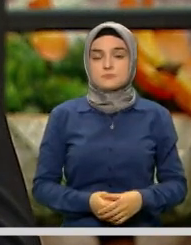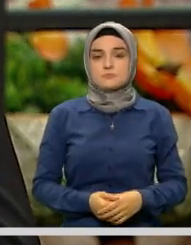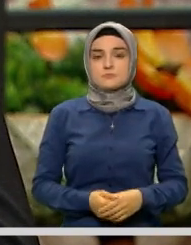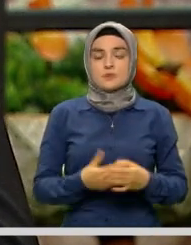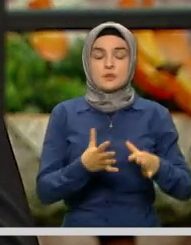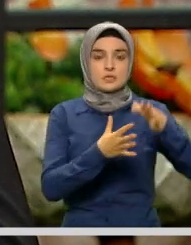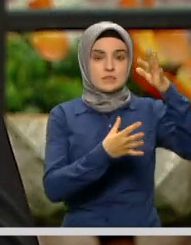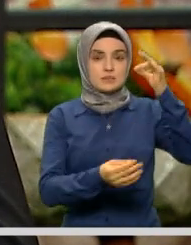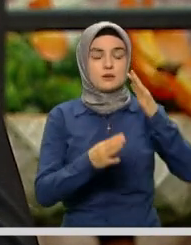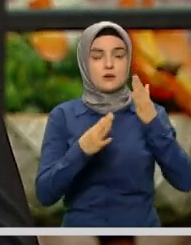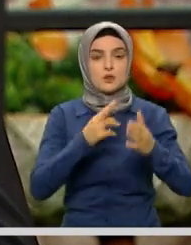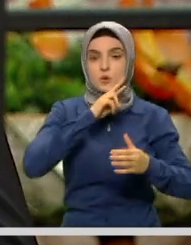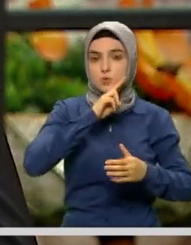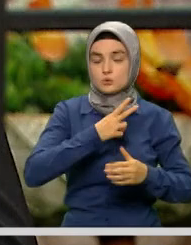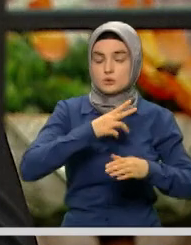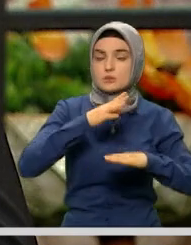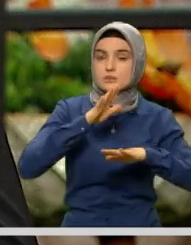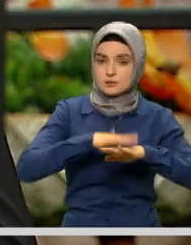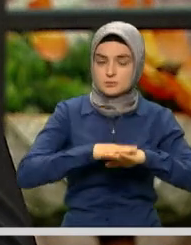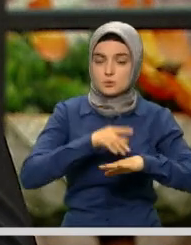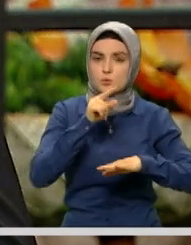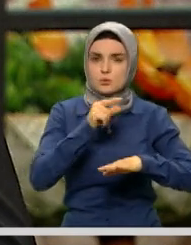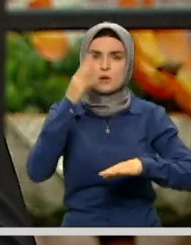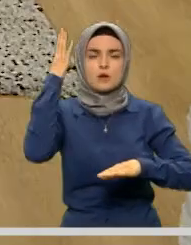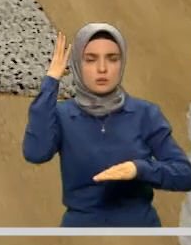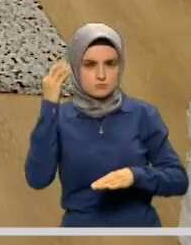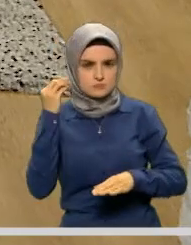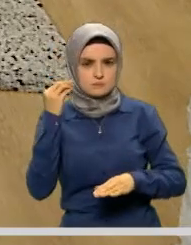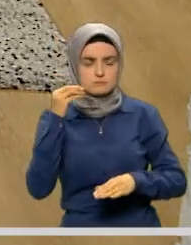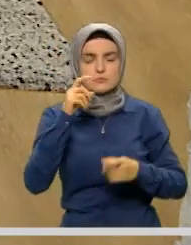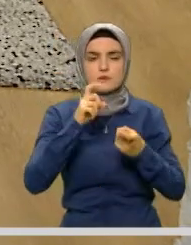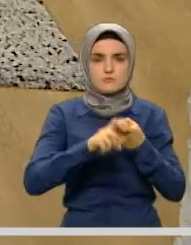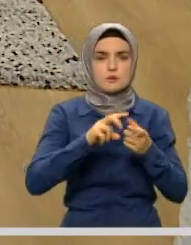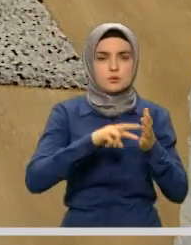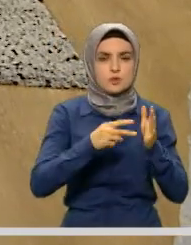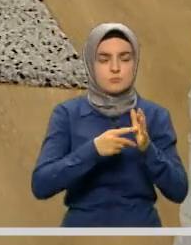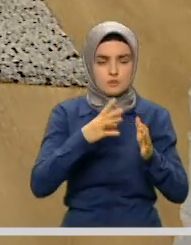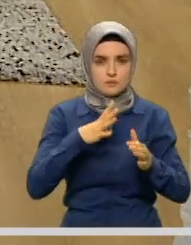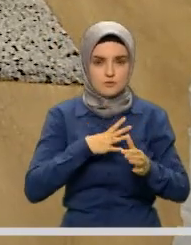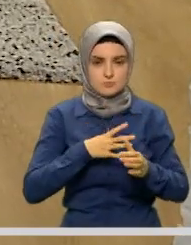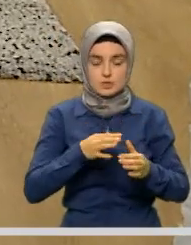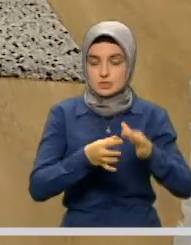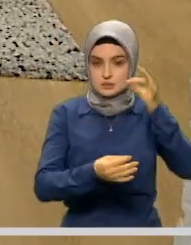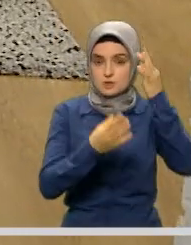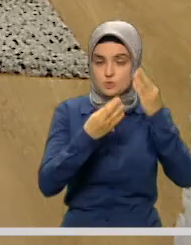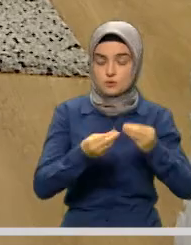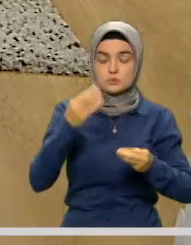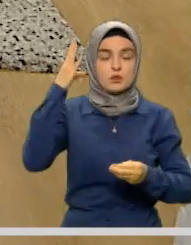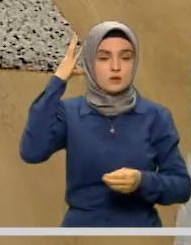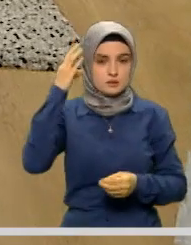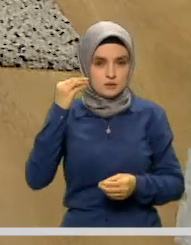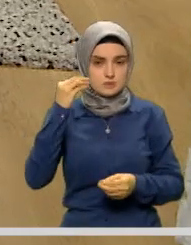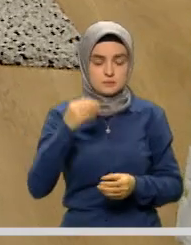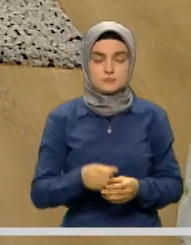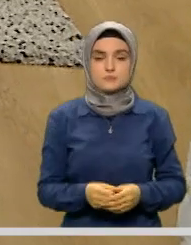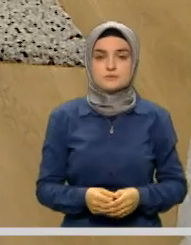eğer günahını günah işlediğinde onun farkına varır ve yönetebilirse, yani insan olduğunun farkına varırsa